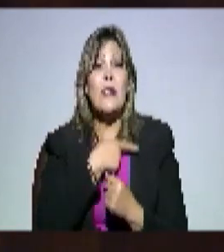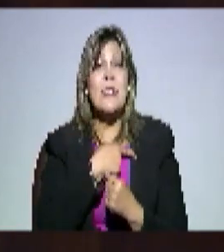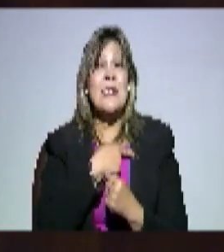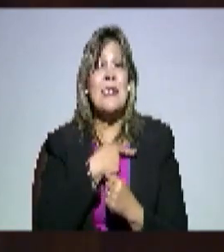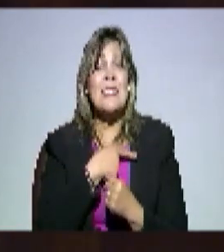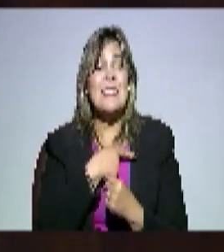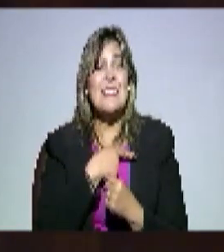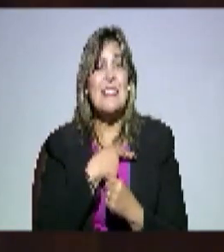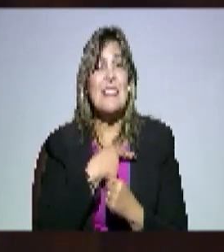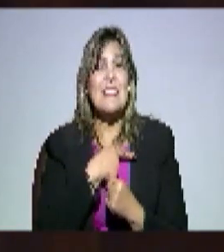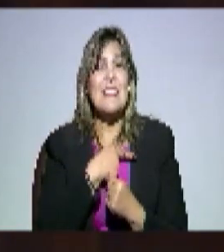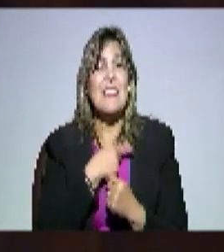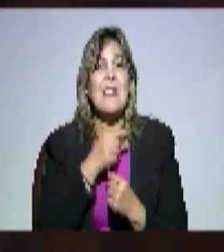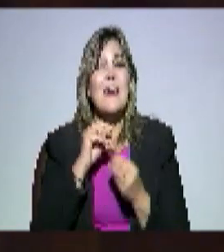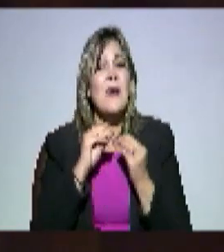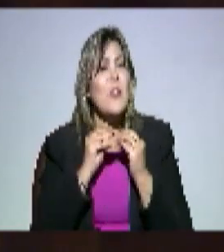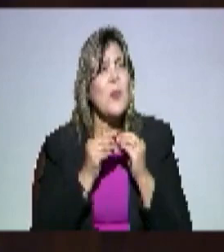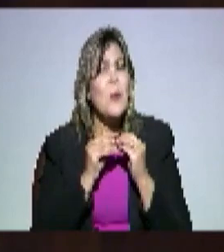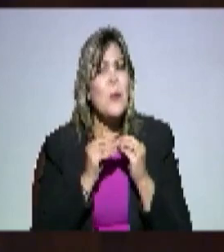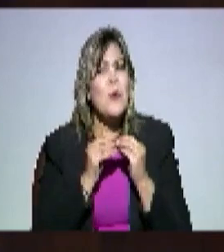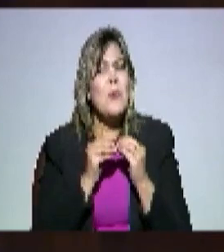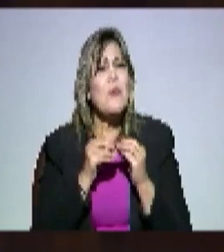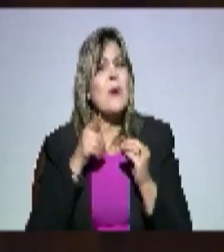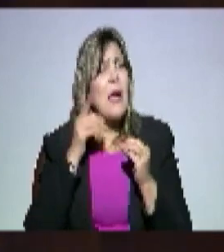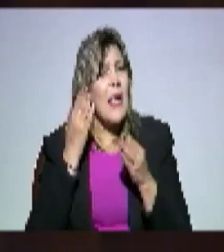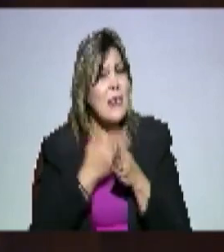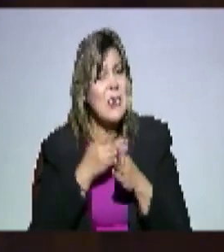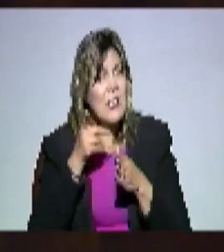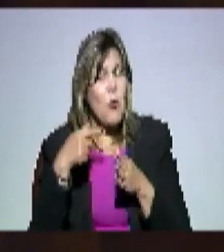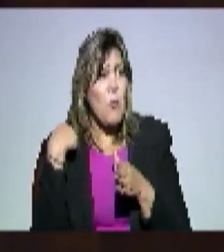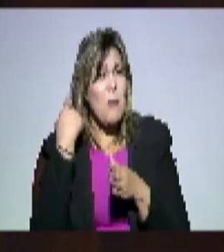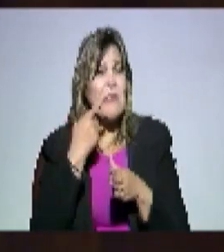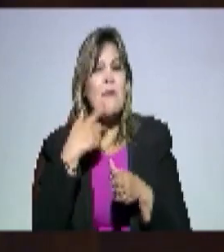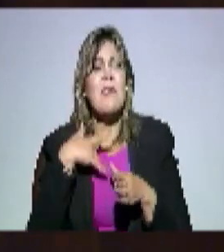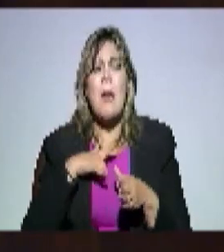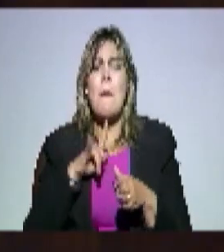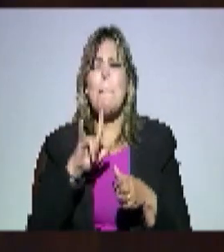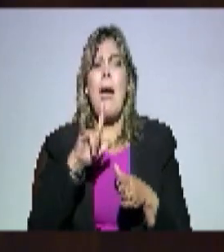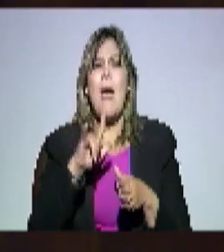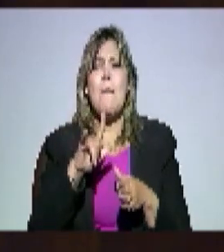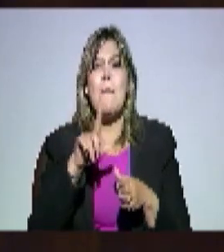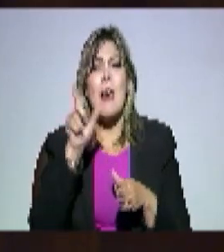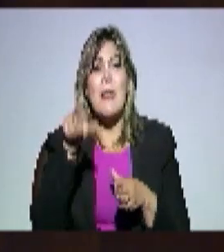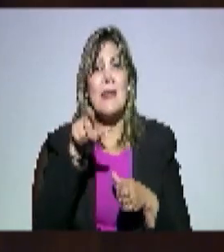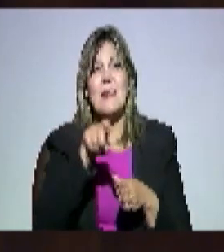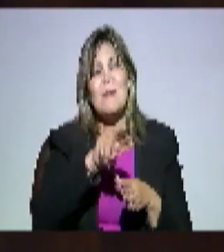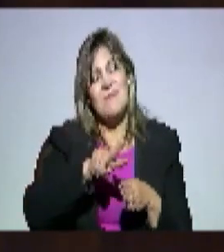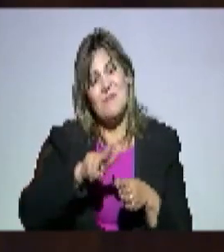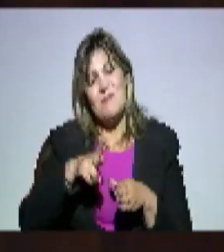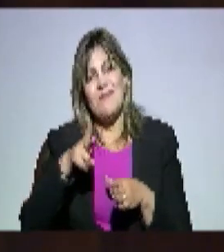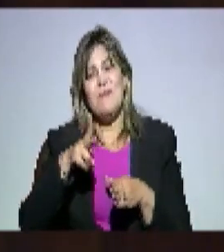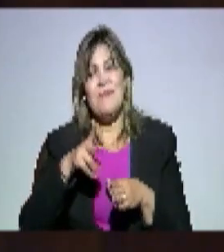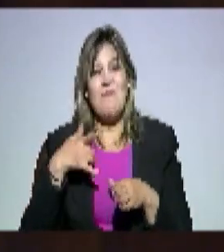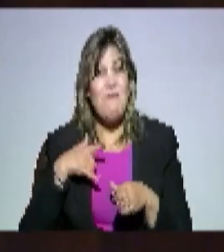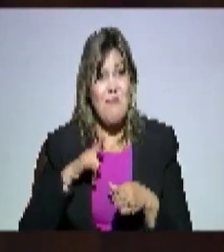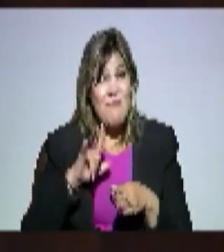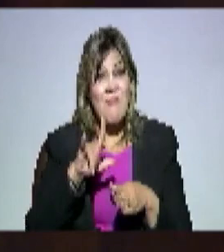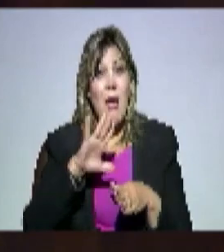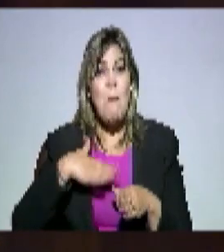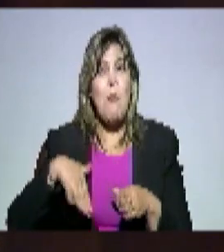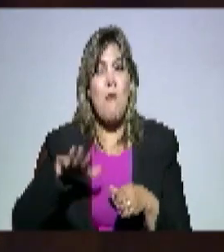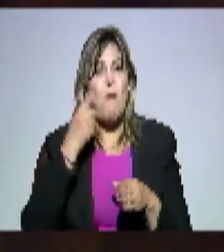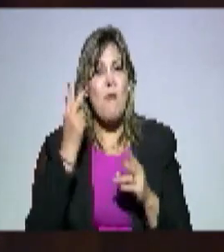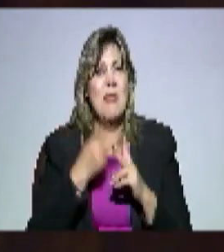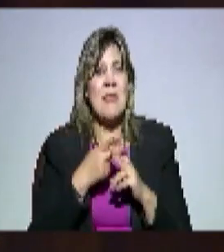واحده من الصفات اللي خليتهم قديسين ان عندهم محبه للاخر قرين عندهم محبه لكل